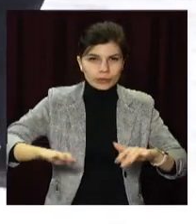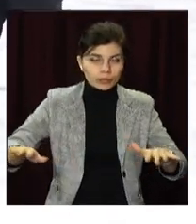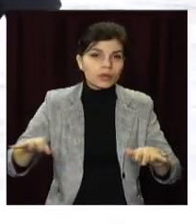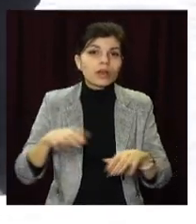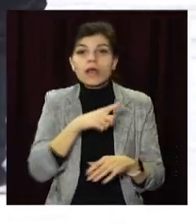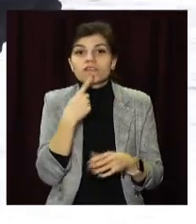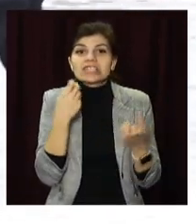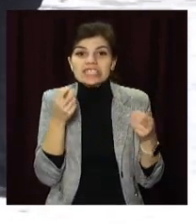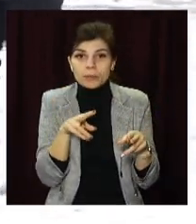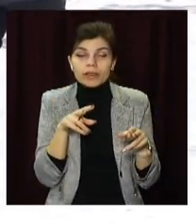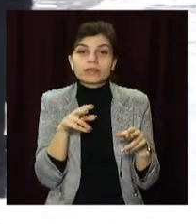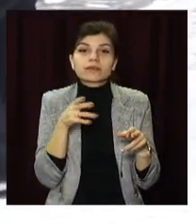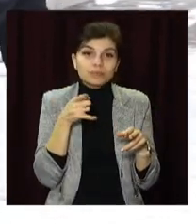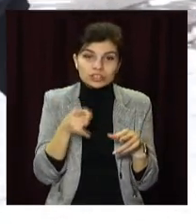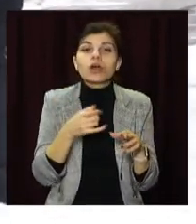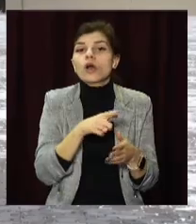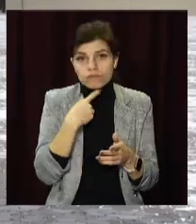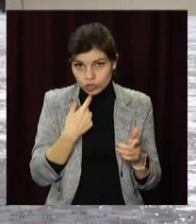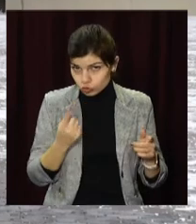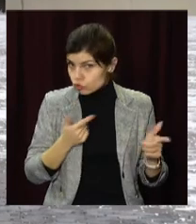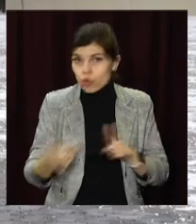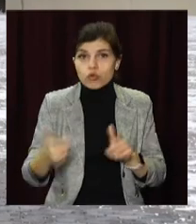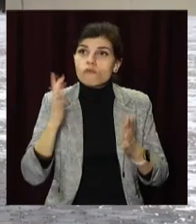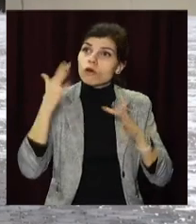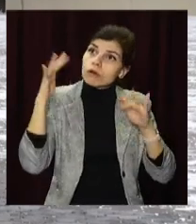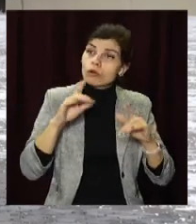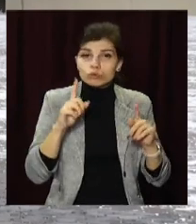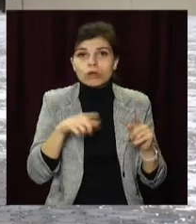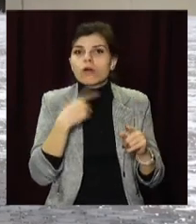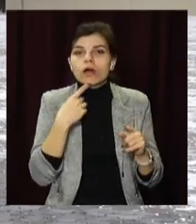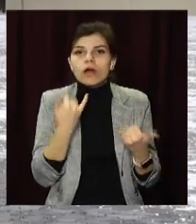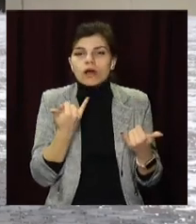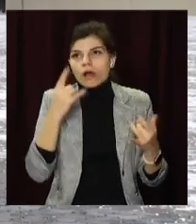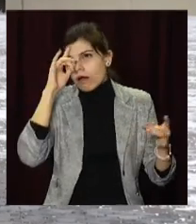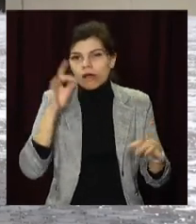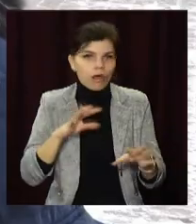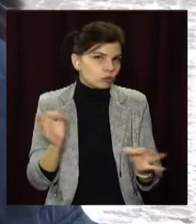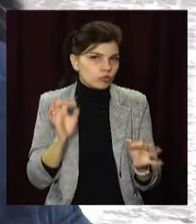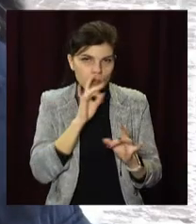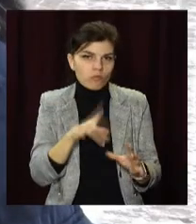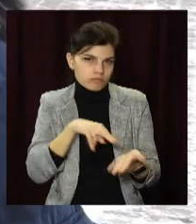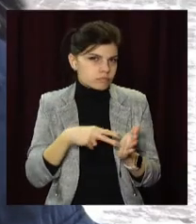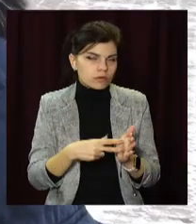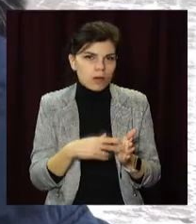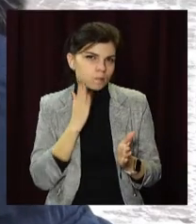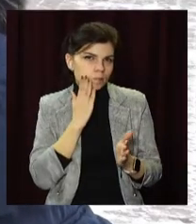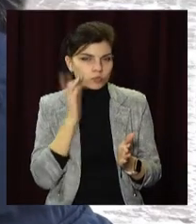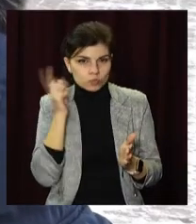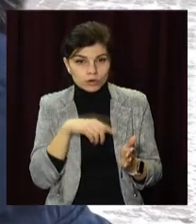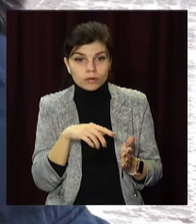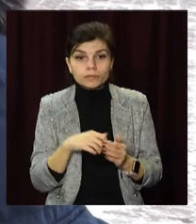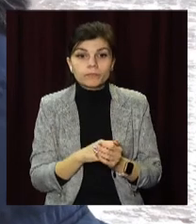та спецтехніка міста готові до подальшої негоди. Відтак колапсу через заметілі не буде. Останнім часом ми відійшли